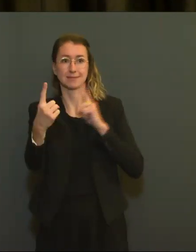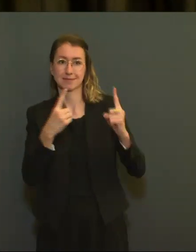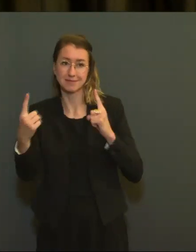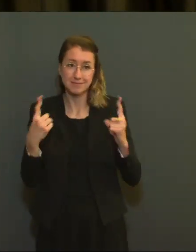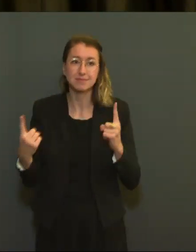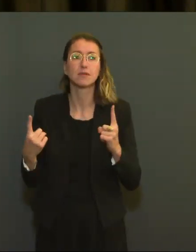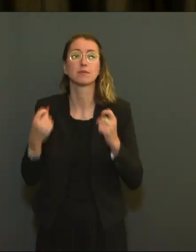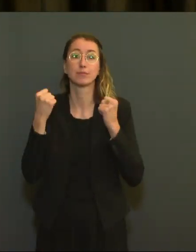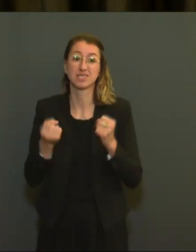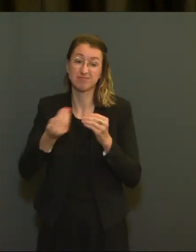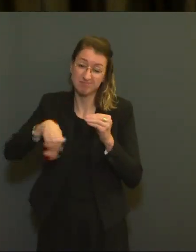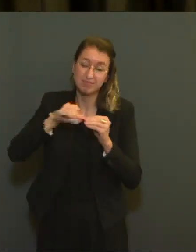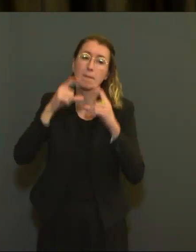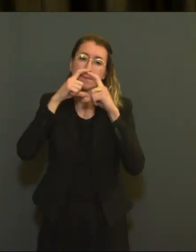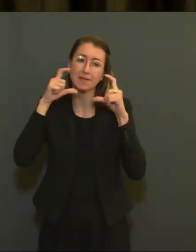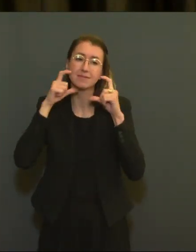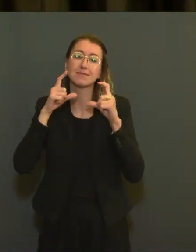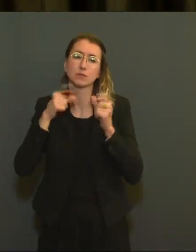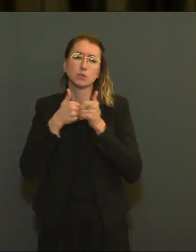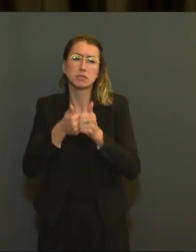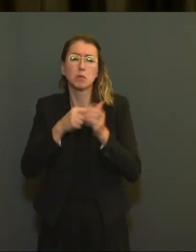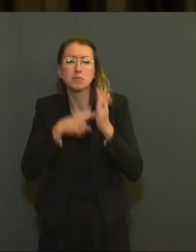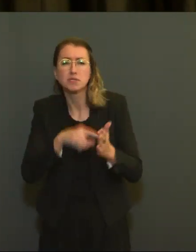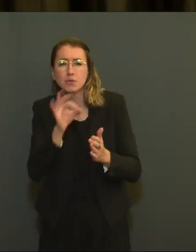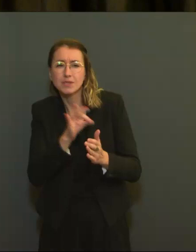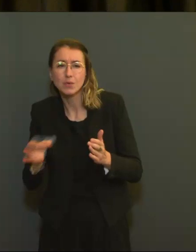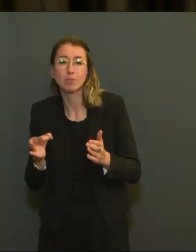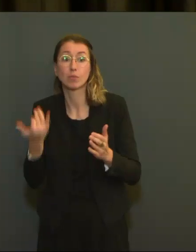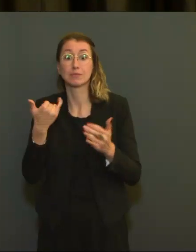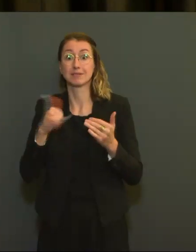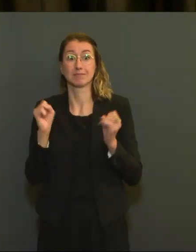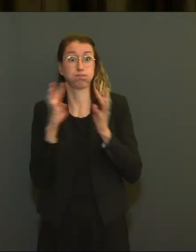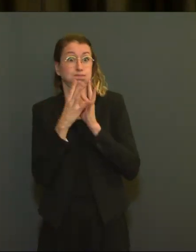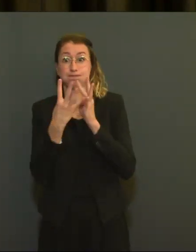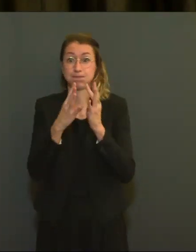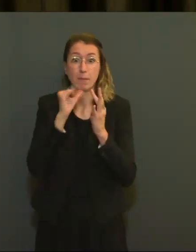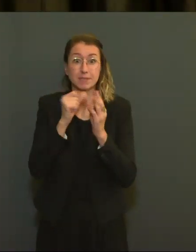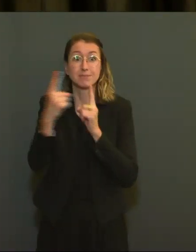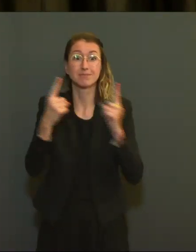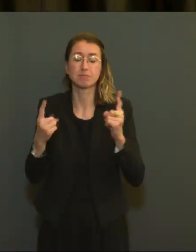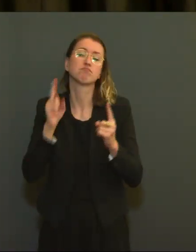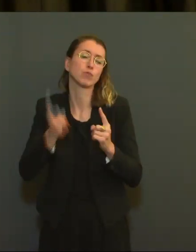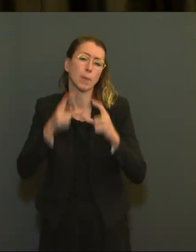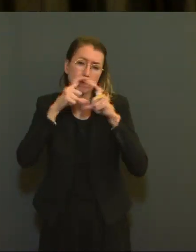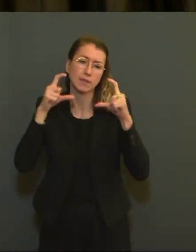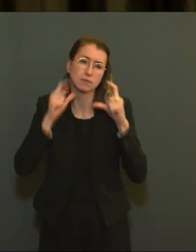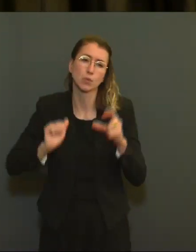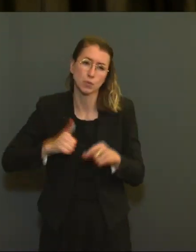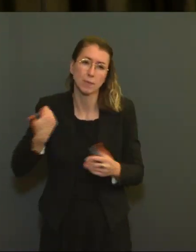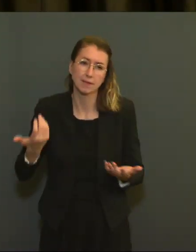pas avoir ce respect de la distance physique de manière continue, la limitation de nos contacts sociaux